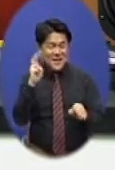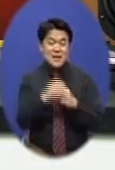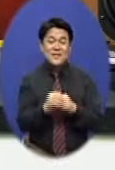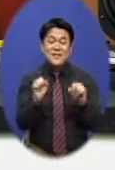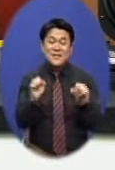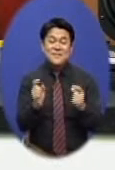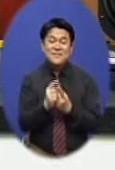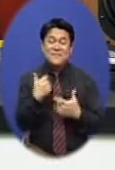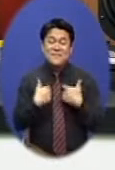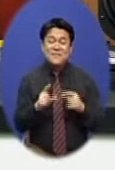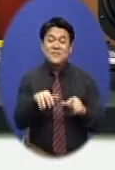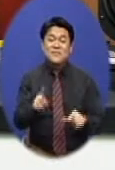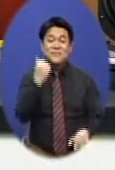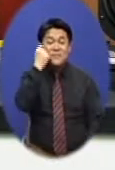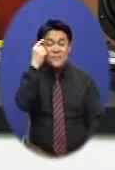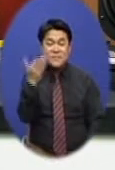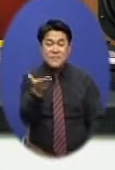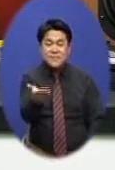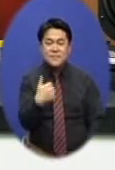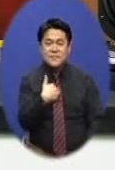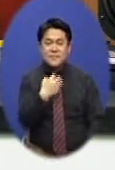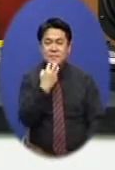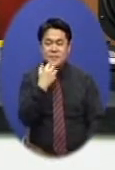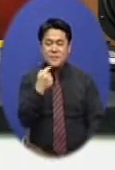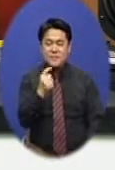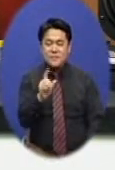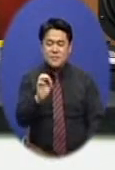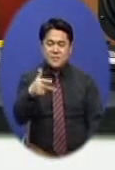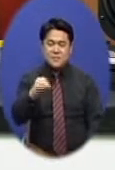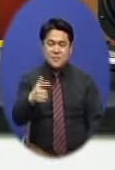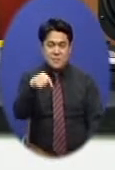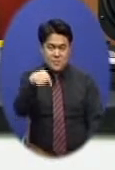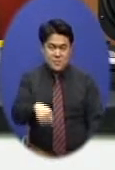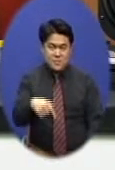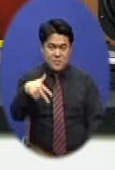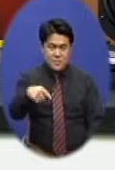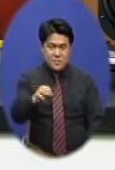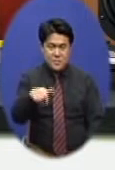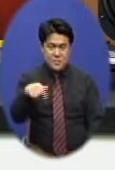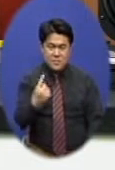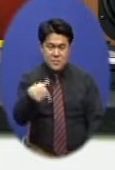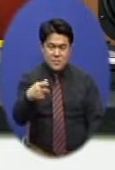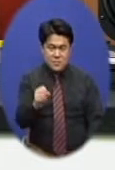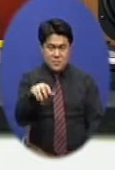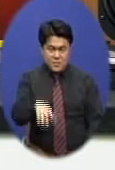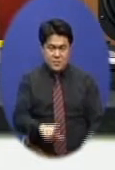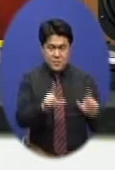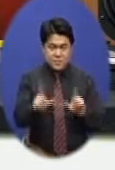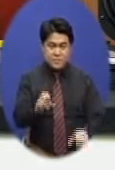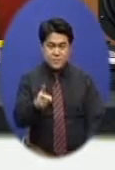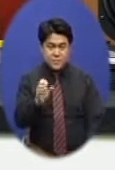네네. 누구세요? 아, 여기 서울 강진구 중곡동에 사는 명왈섭입니다. 네. 네, 반갑습니다. 오늘